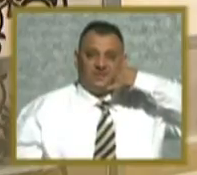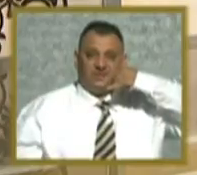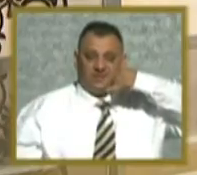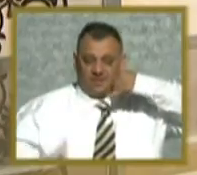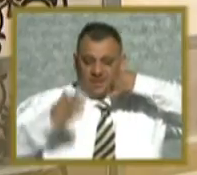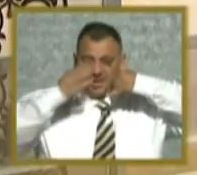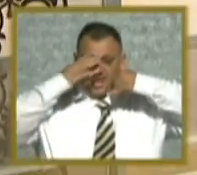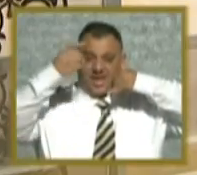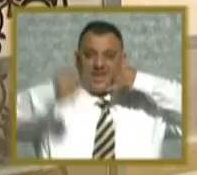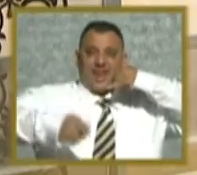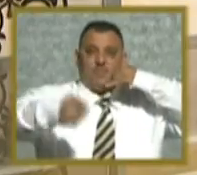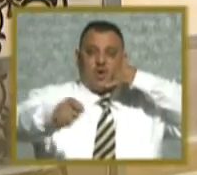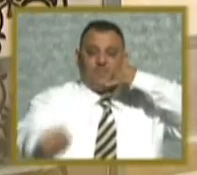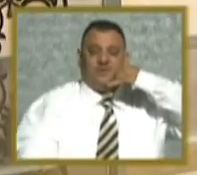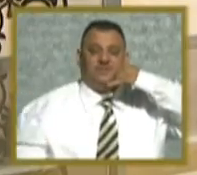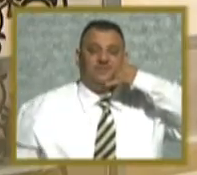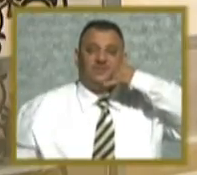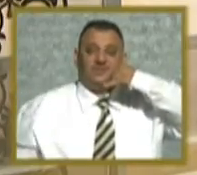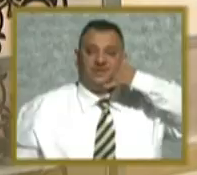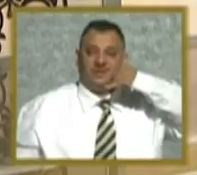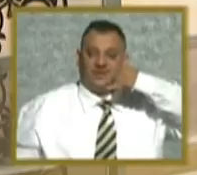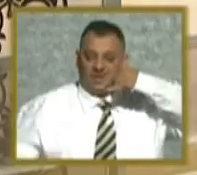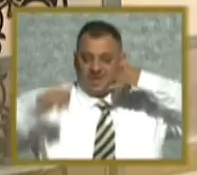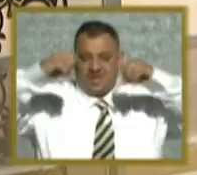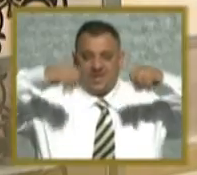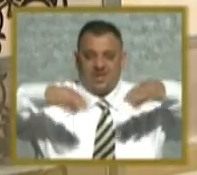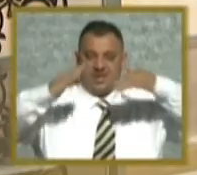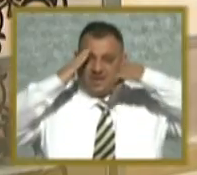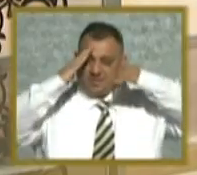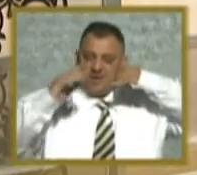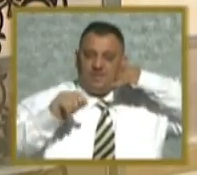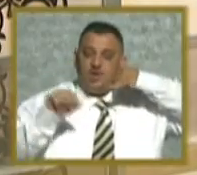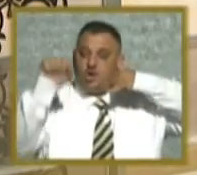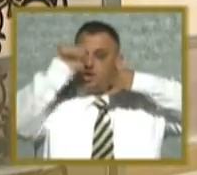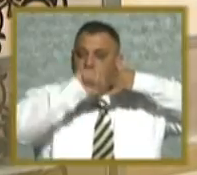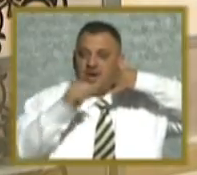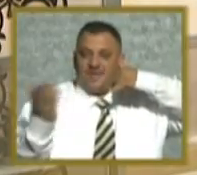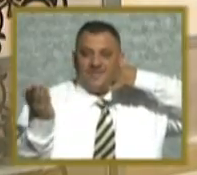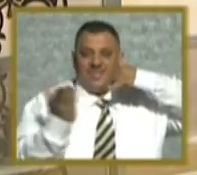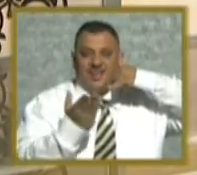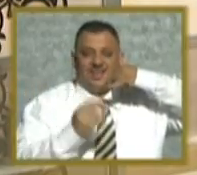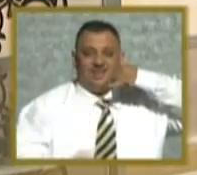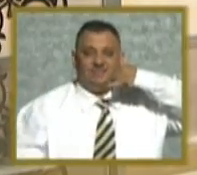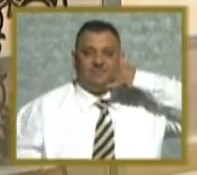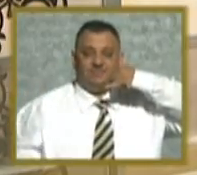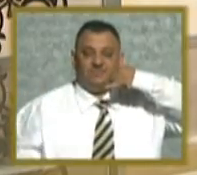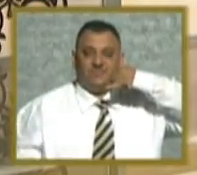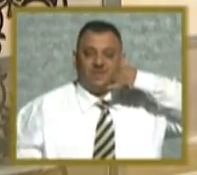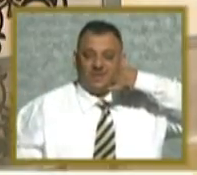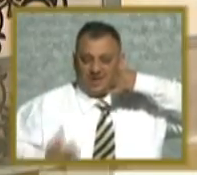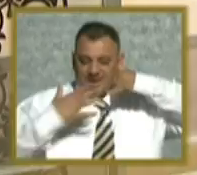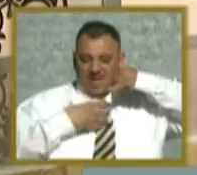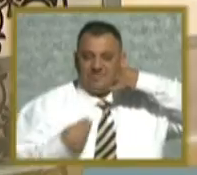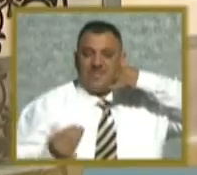السلام عليكم شيخ. عليكم السلام ورحمة الله. من معي؟ جزاك الله خير يا سيدي. أبو محمد من الشارقة. أهلا وسهلا أبو محمد، كيف حالك يا شيخ؟